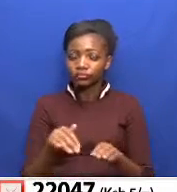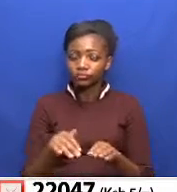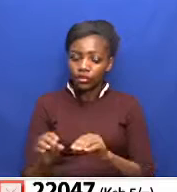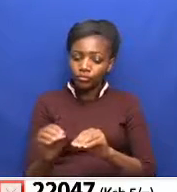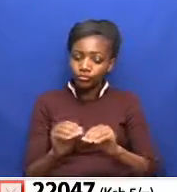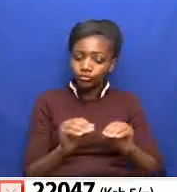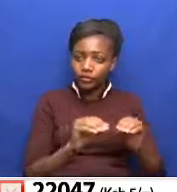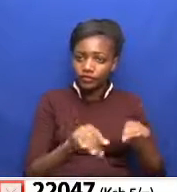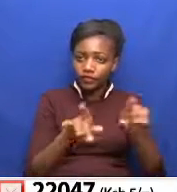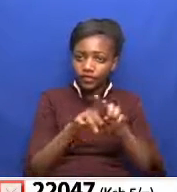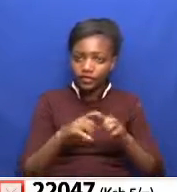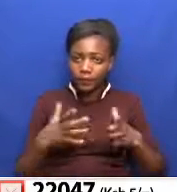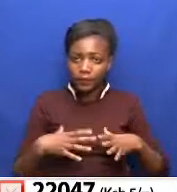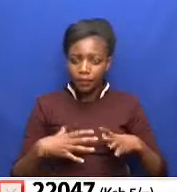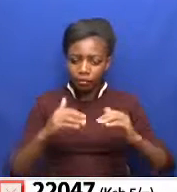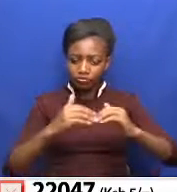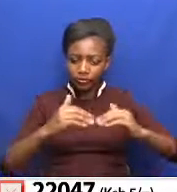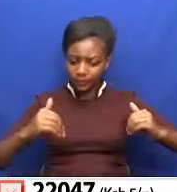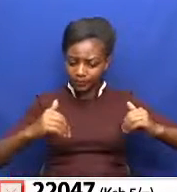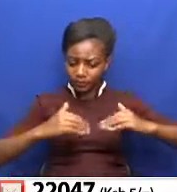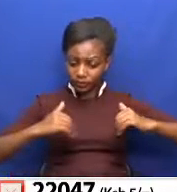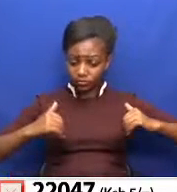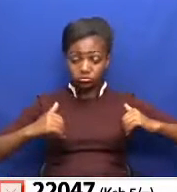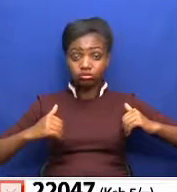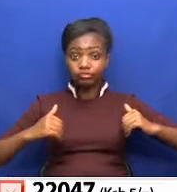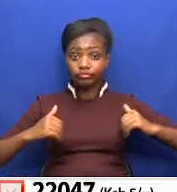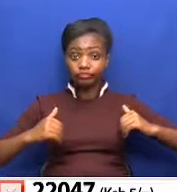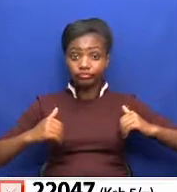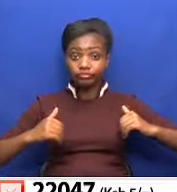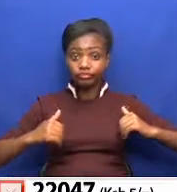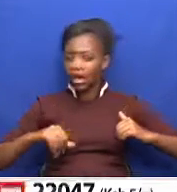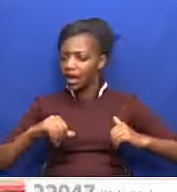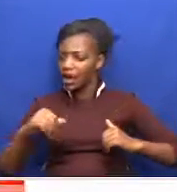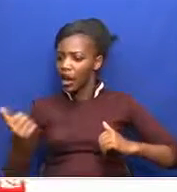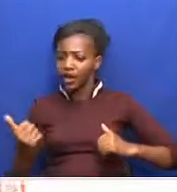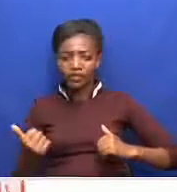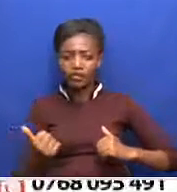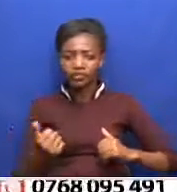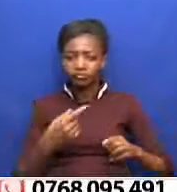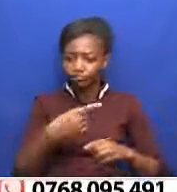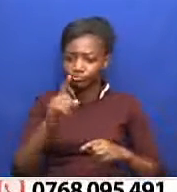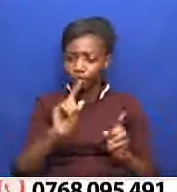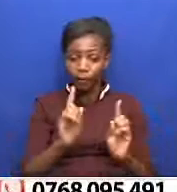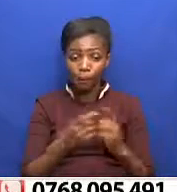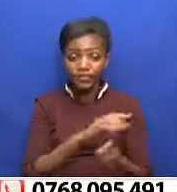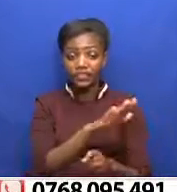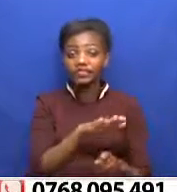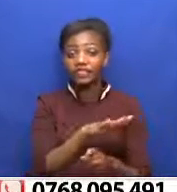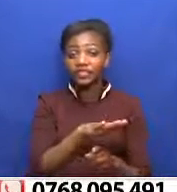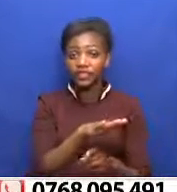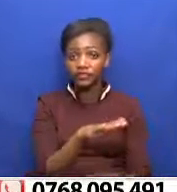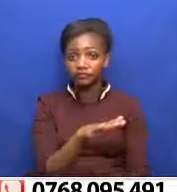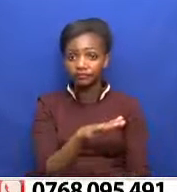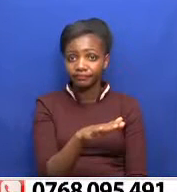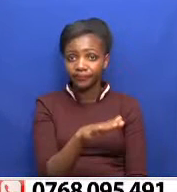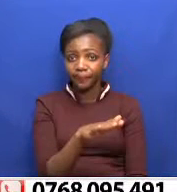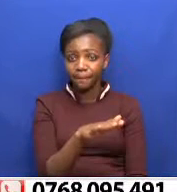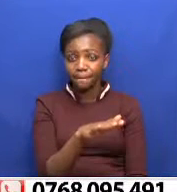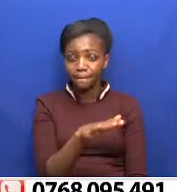hata watu wameanza kutawanyika. Wengine wanaenda sehemu nyingine, wengine wanatoka huko wanakuja,